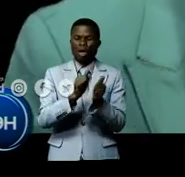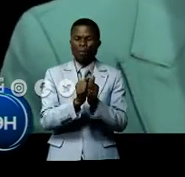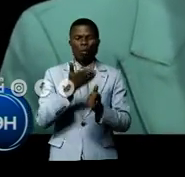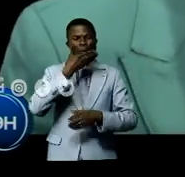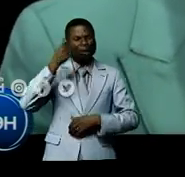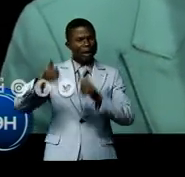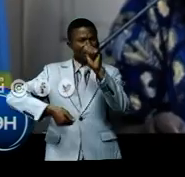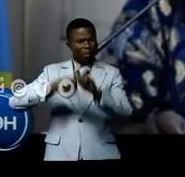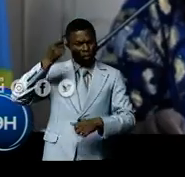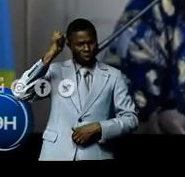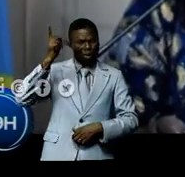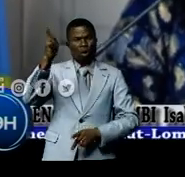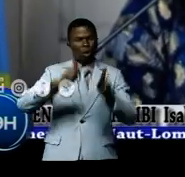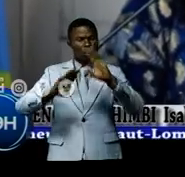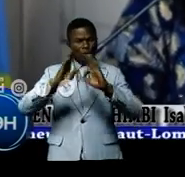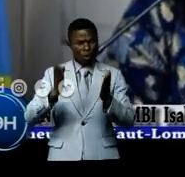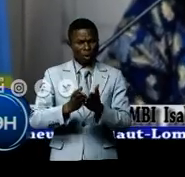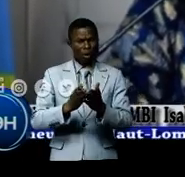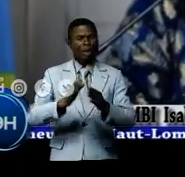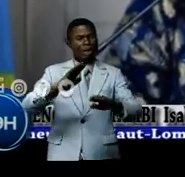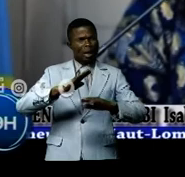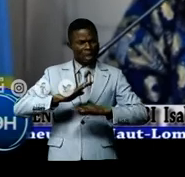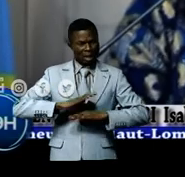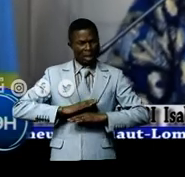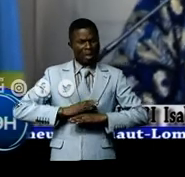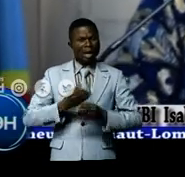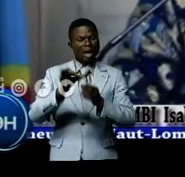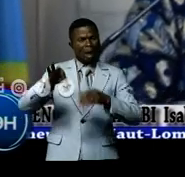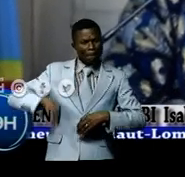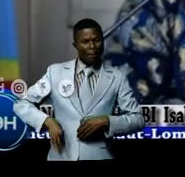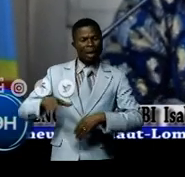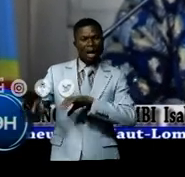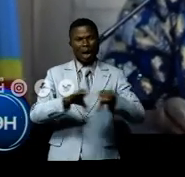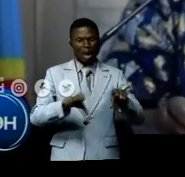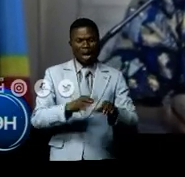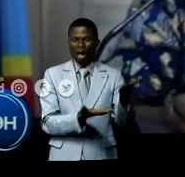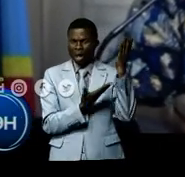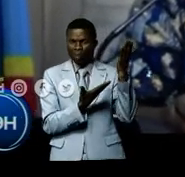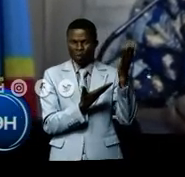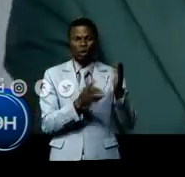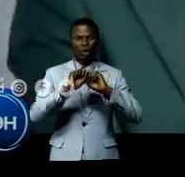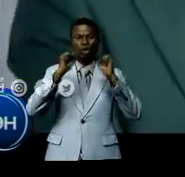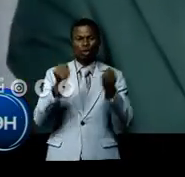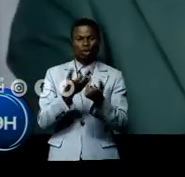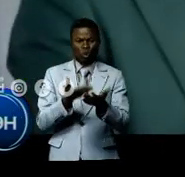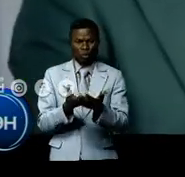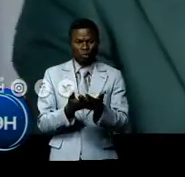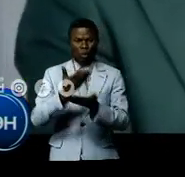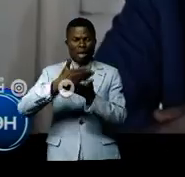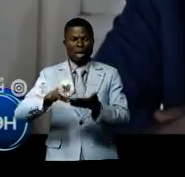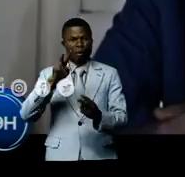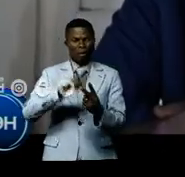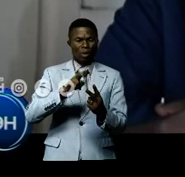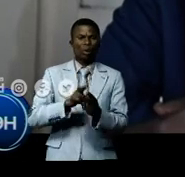excellence, où la population y trouve son compte par des actions à impact visible. Une étape réservée